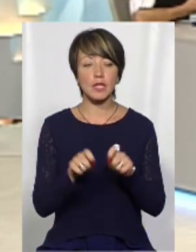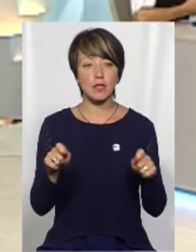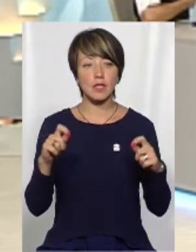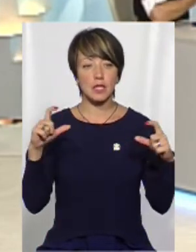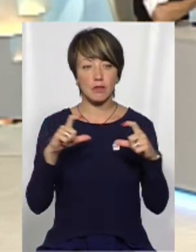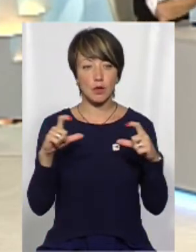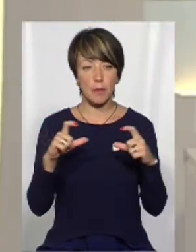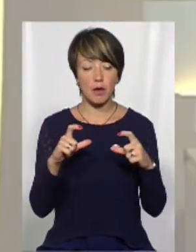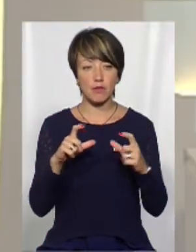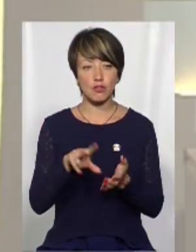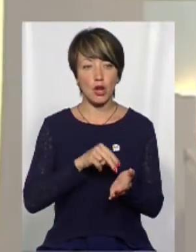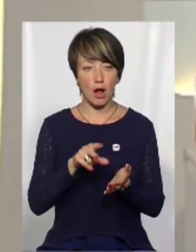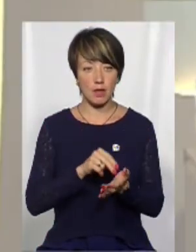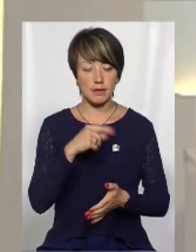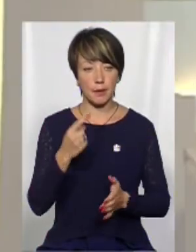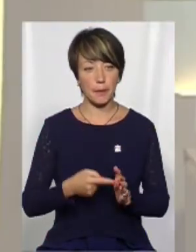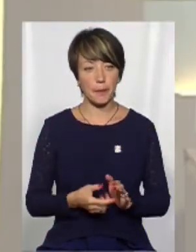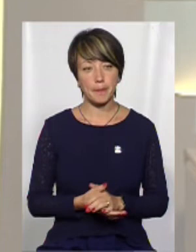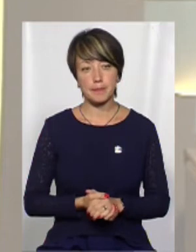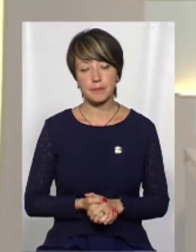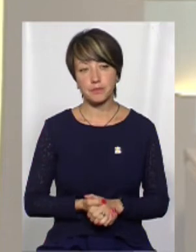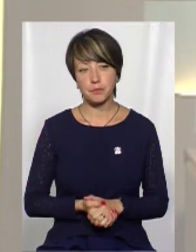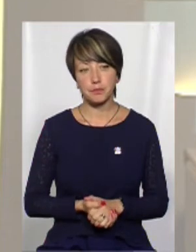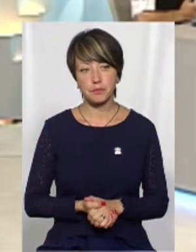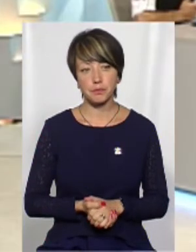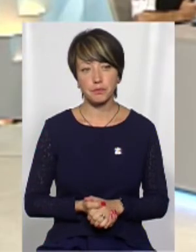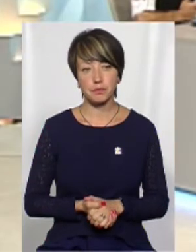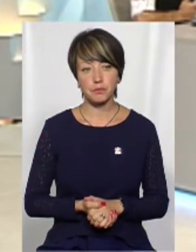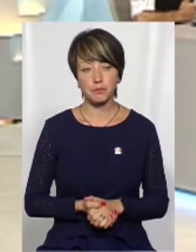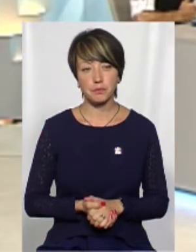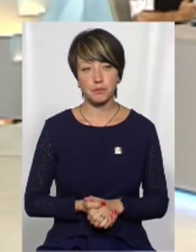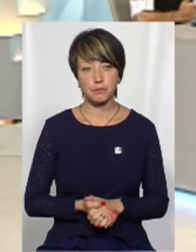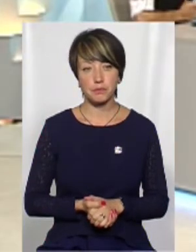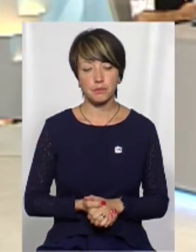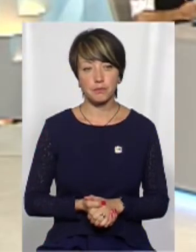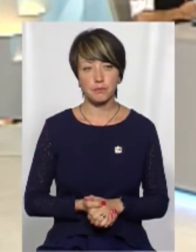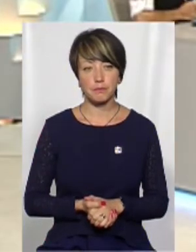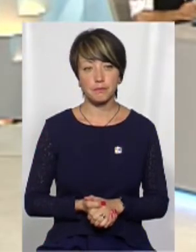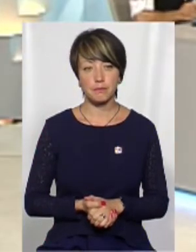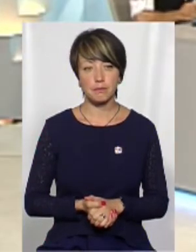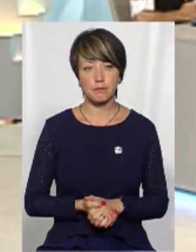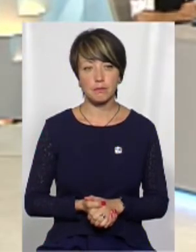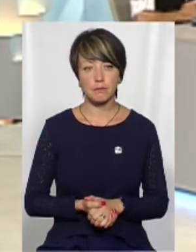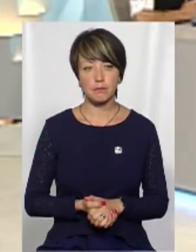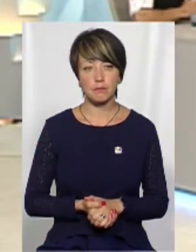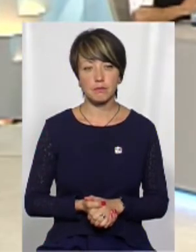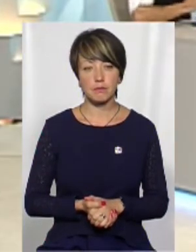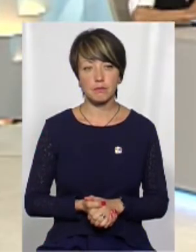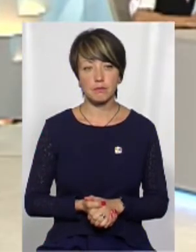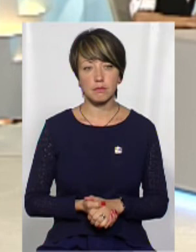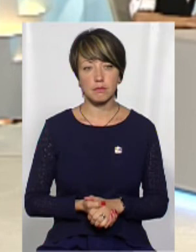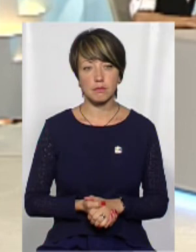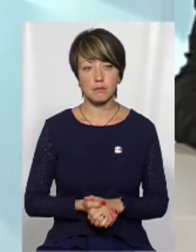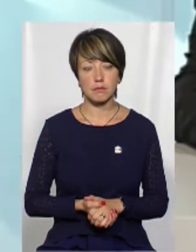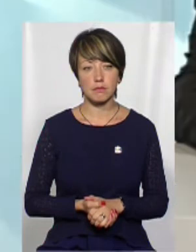відкритого магазину, який ви відкриєте в Черкасах? Comment vous allez attirer l'attention vers votre magasin à Черкасі?